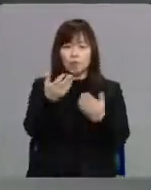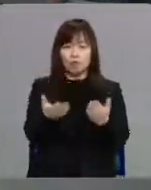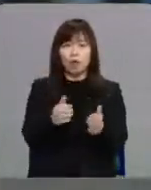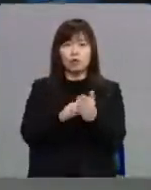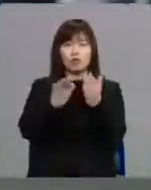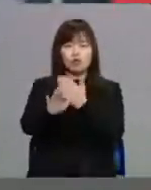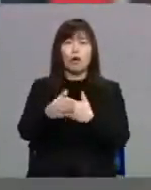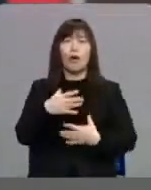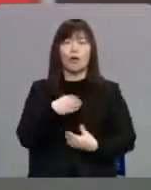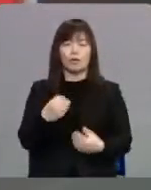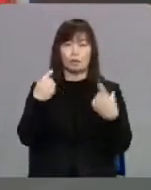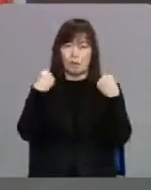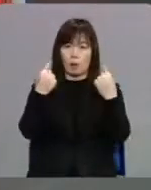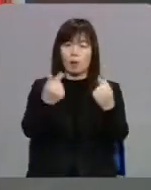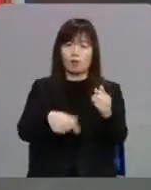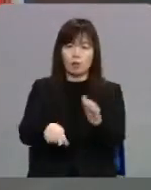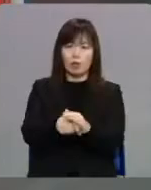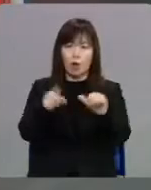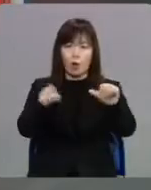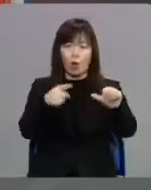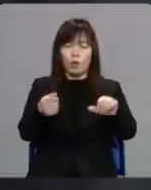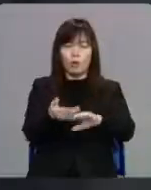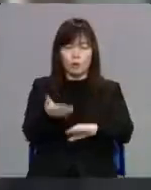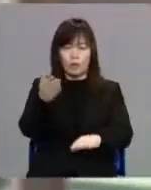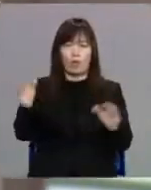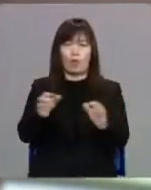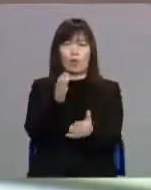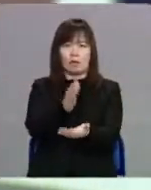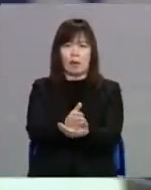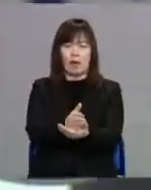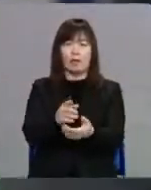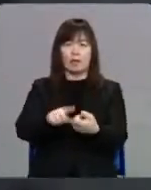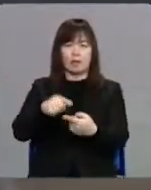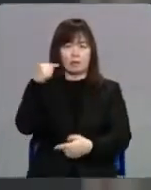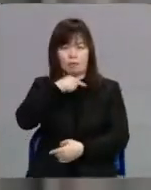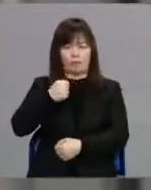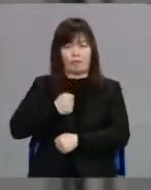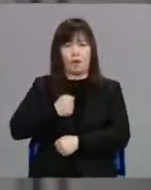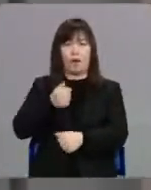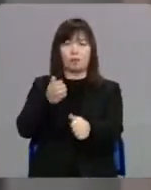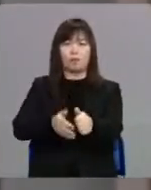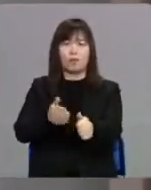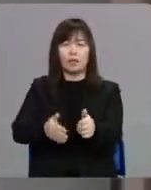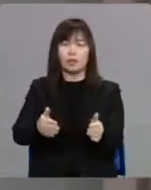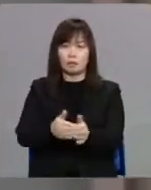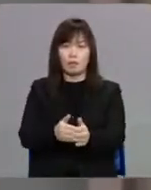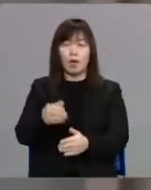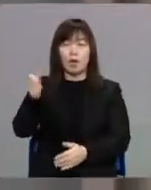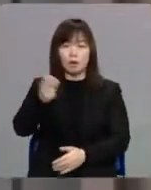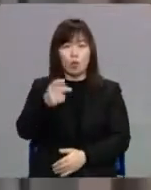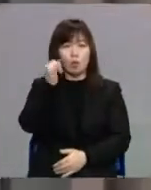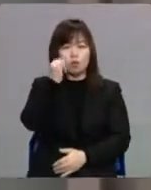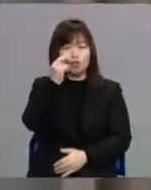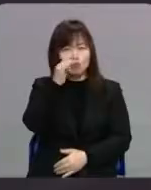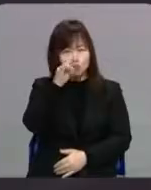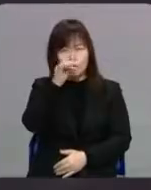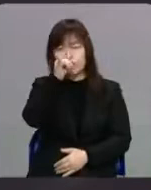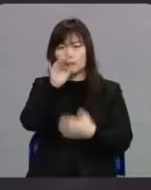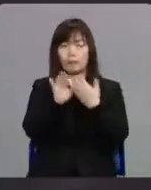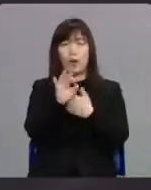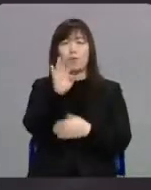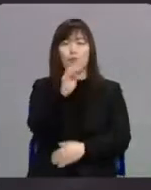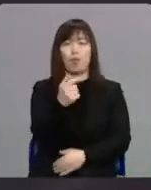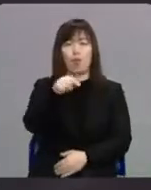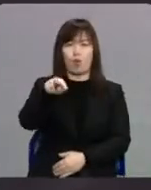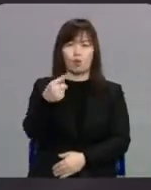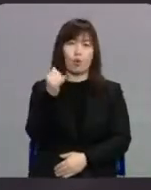이후에도 안정세를 이어가려면 5인 이상 모임 금지 등 방역수칙을 지켜야 한다고 강조했으며 문의사항이 있으면 보건소나